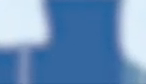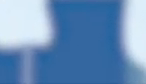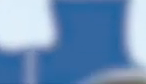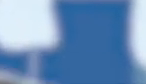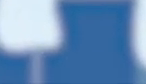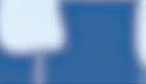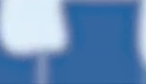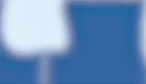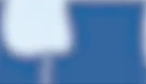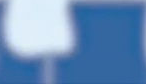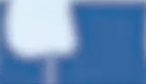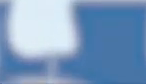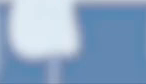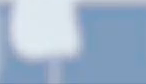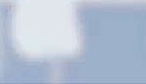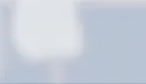2007-2013 i